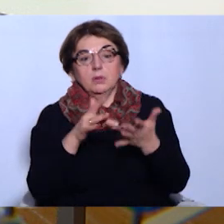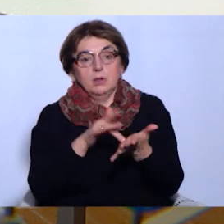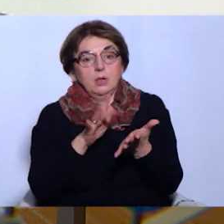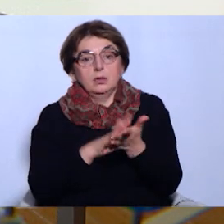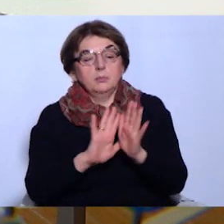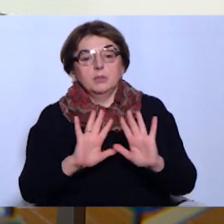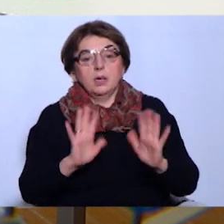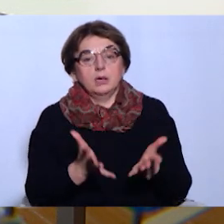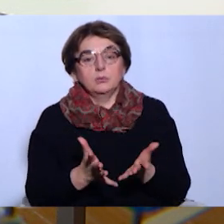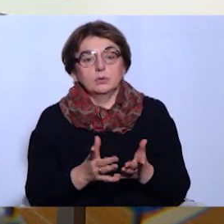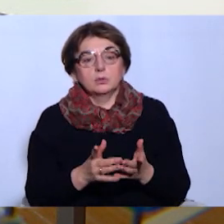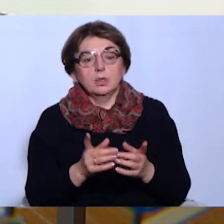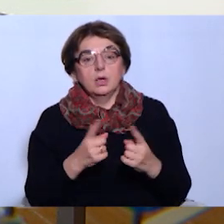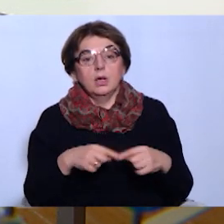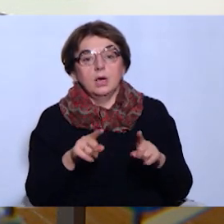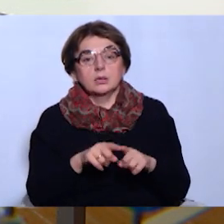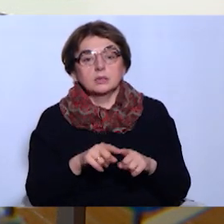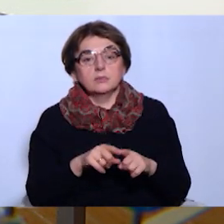წავიდა. ასევე ალმიდან.